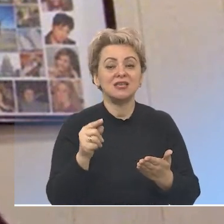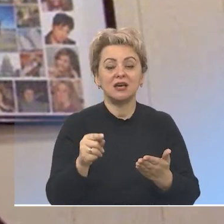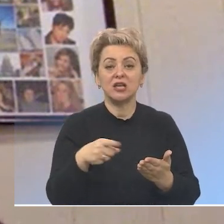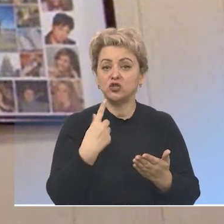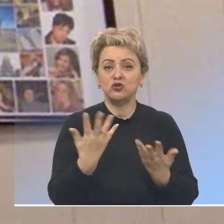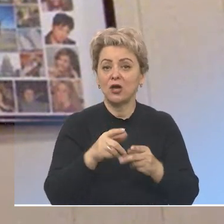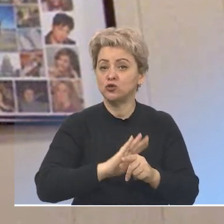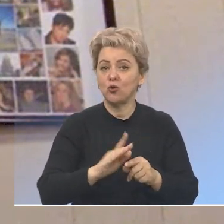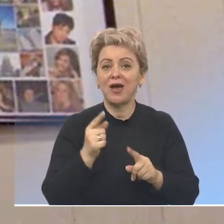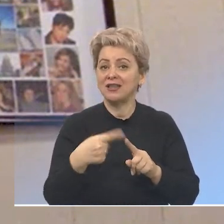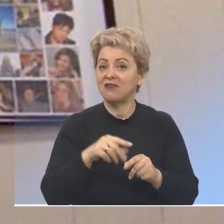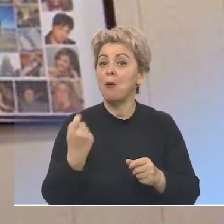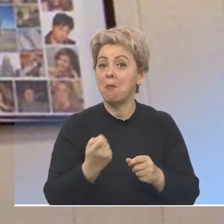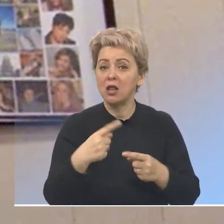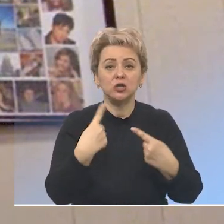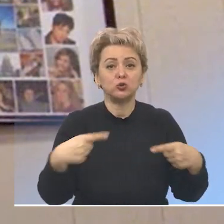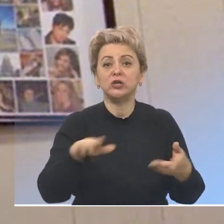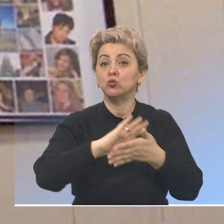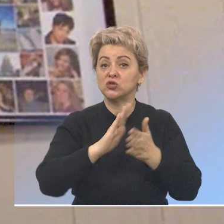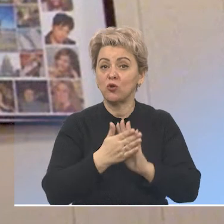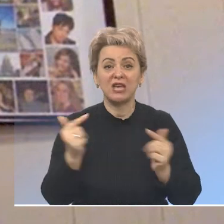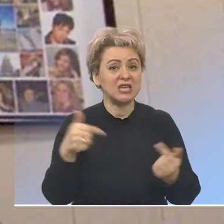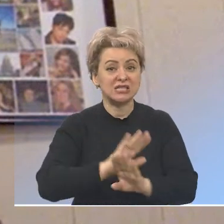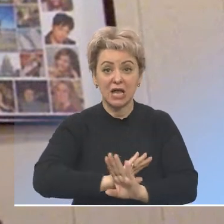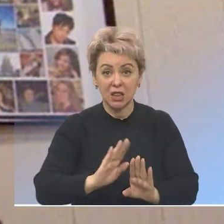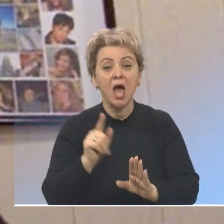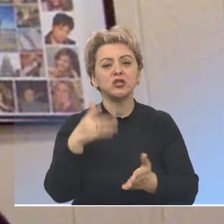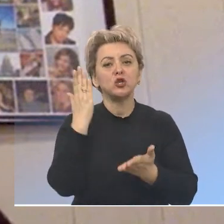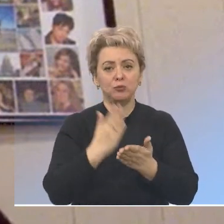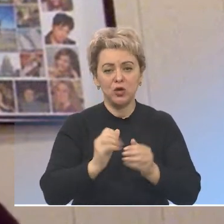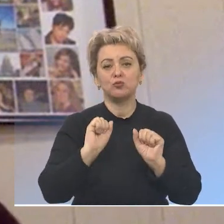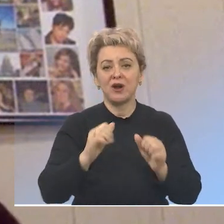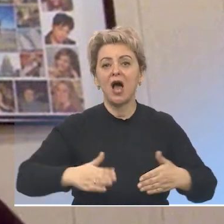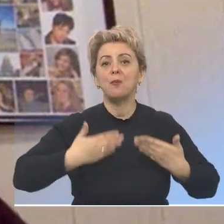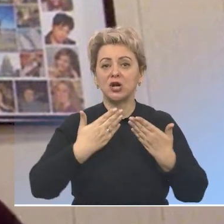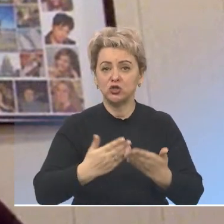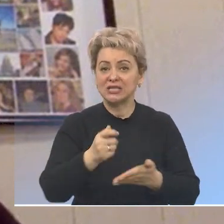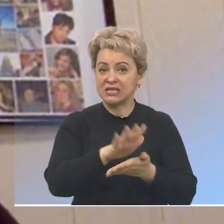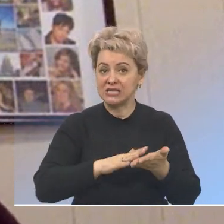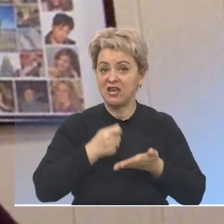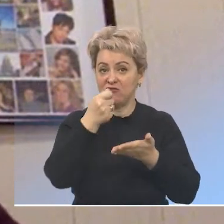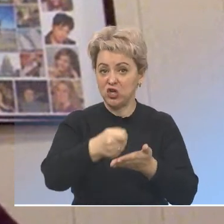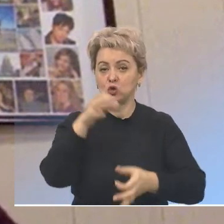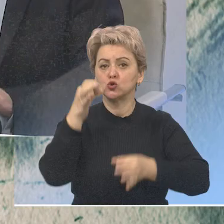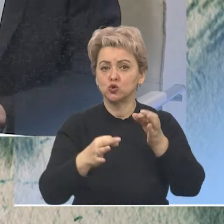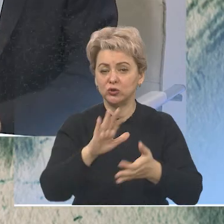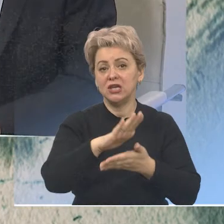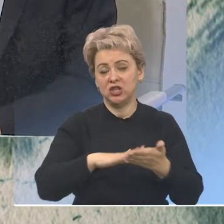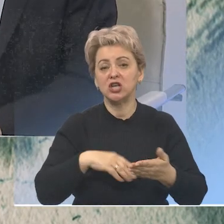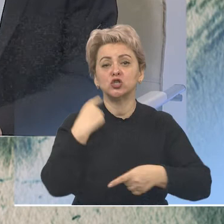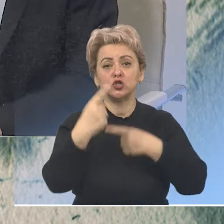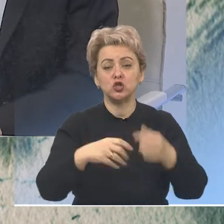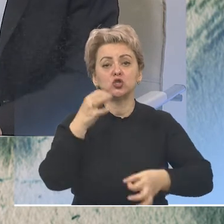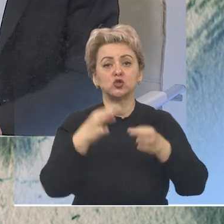суммой возвращения денег, или там с какими-то другими условиями, они, безусловно, имеют право обращаться в суд и как бы дальше